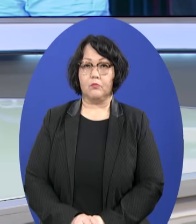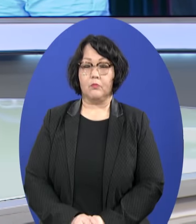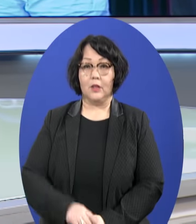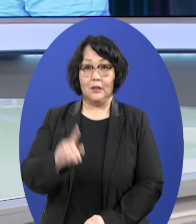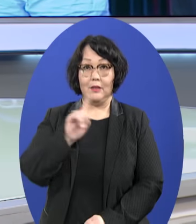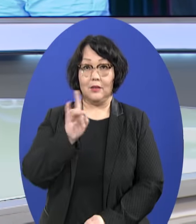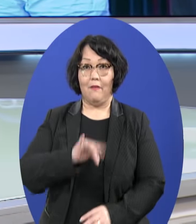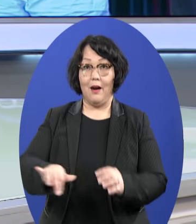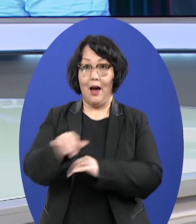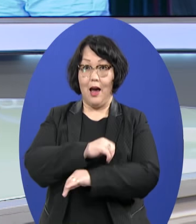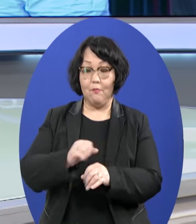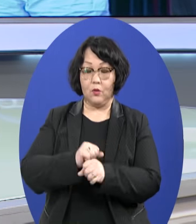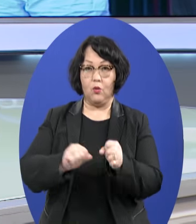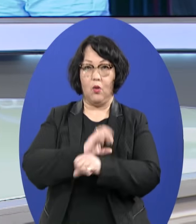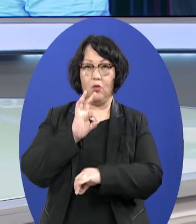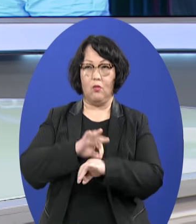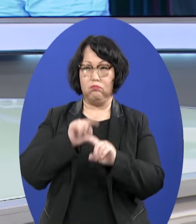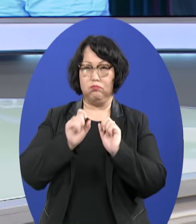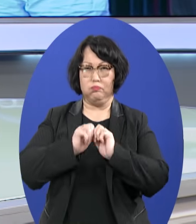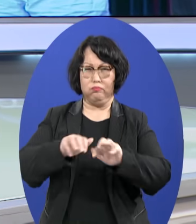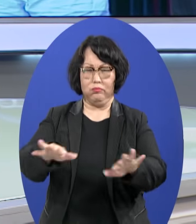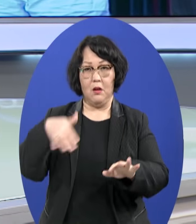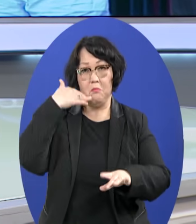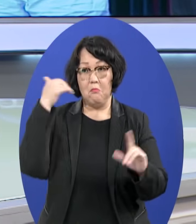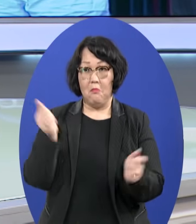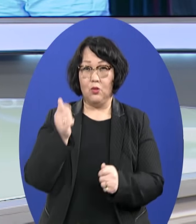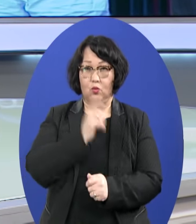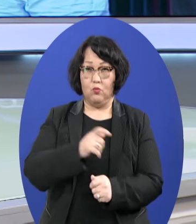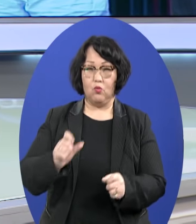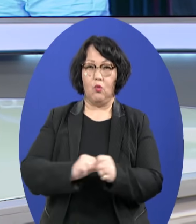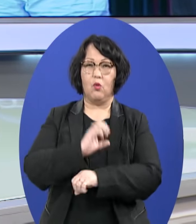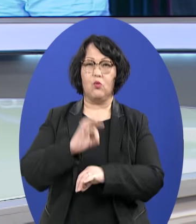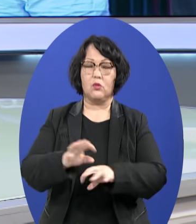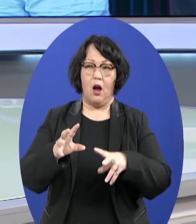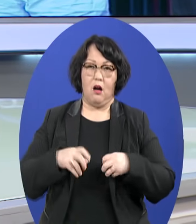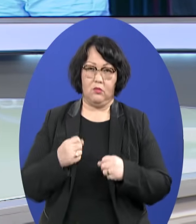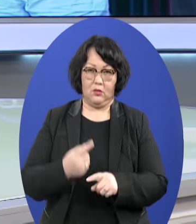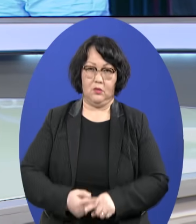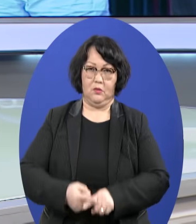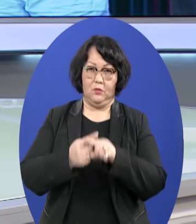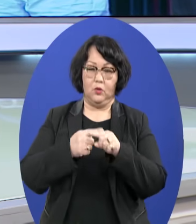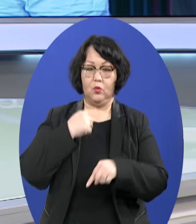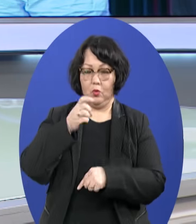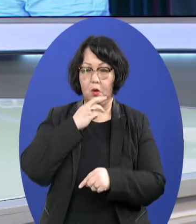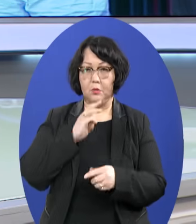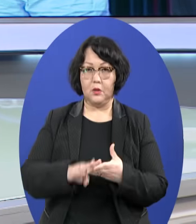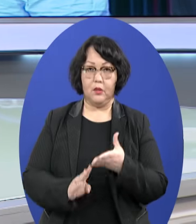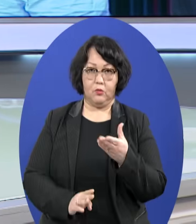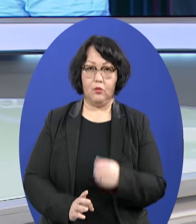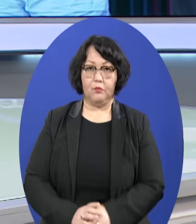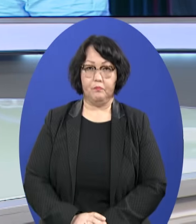Завхан аймаг талдвар ирчтэй тархаж малчтын дунд өвчлөл нэмэгдэж байна. Манай телевизийн Завхан аймагт сэтгүүлч Оюу Эрдэнэ цаг үеийн мэдээлэл ирүүллээ.